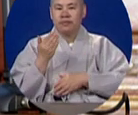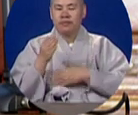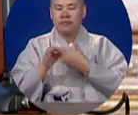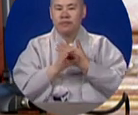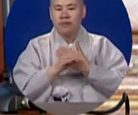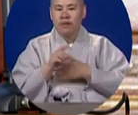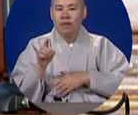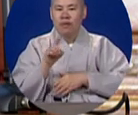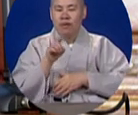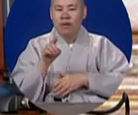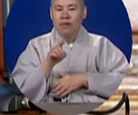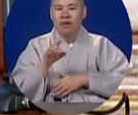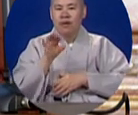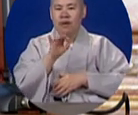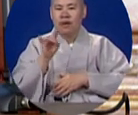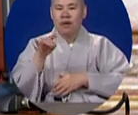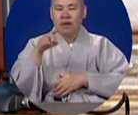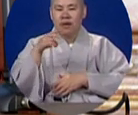어디에 애정을 일으키는가